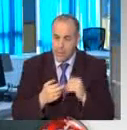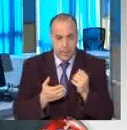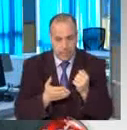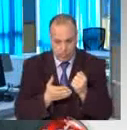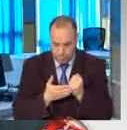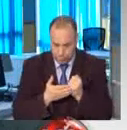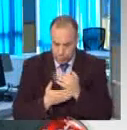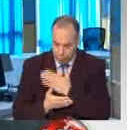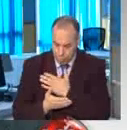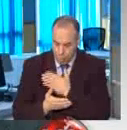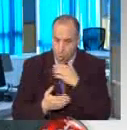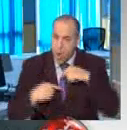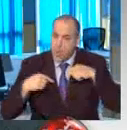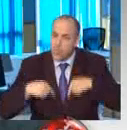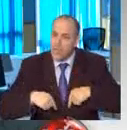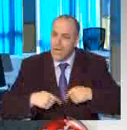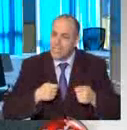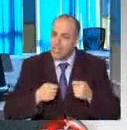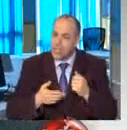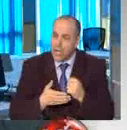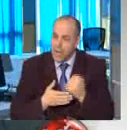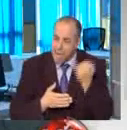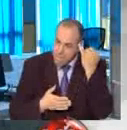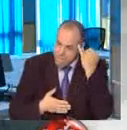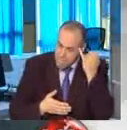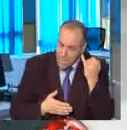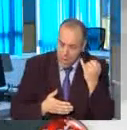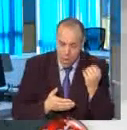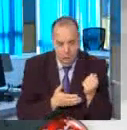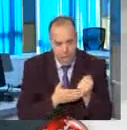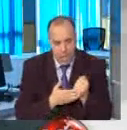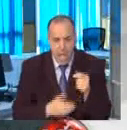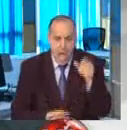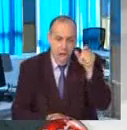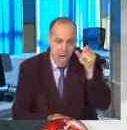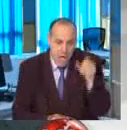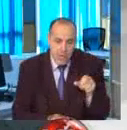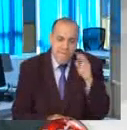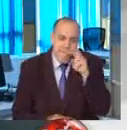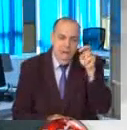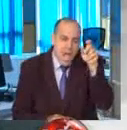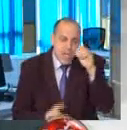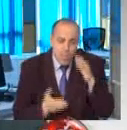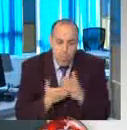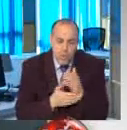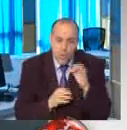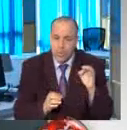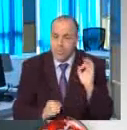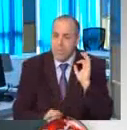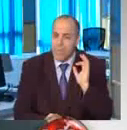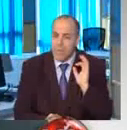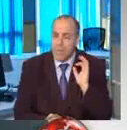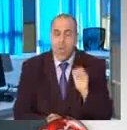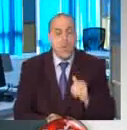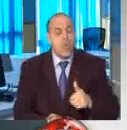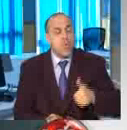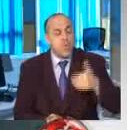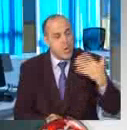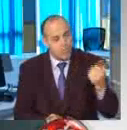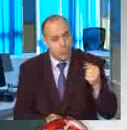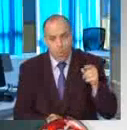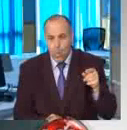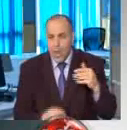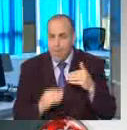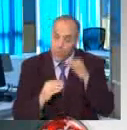على عاتقها من الفكرة الإحاطة بال 20 مشروع اللي باش يكونوا من الأوائل 20 مشروع على